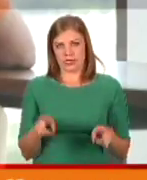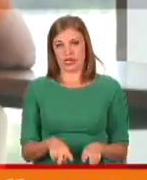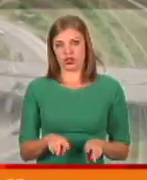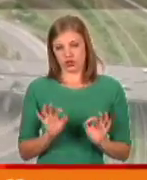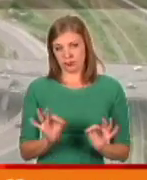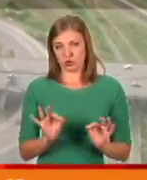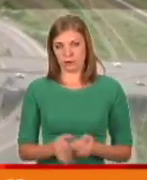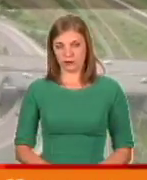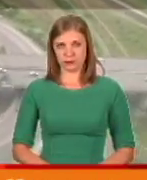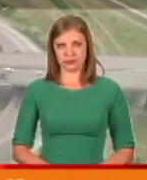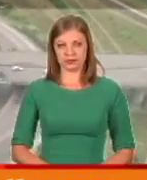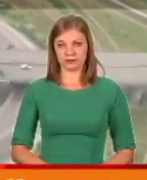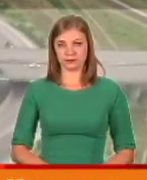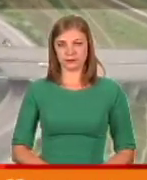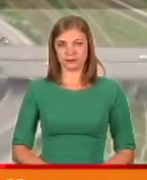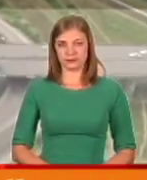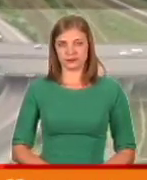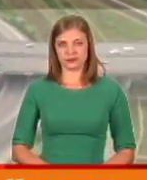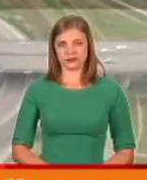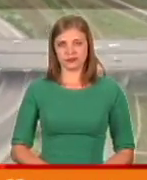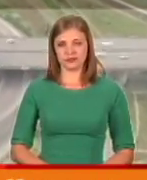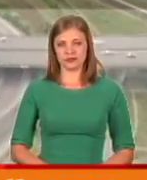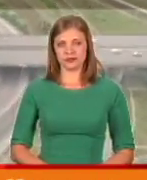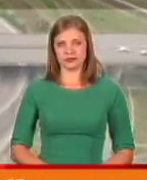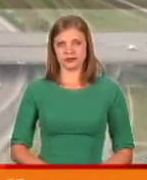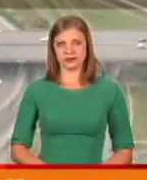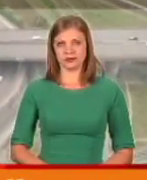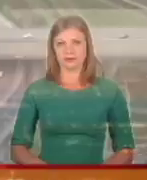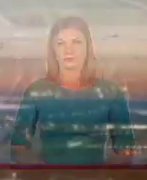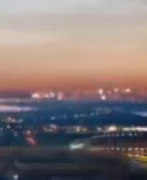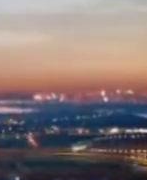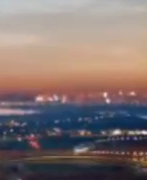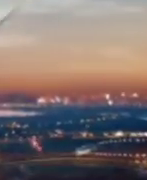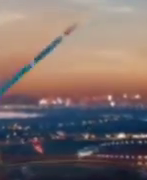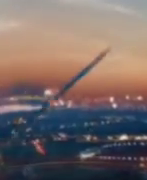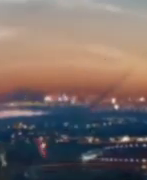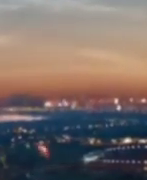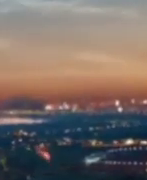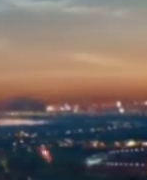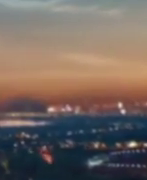Ольга Кучер, Сергій Сивко, Євген Лук'янов та Денис Ярошенко. Програма «Вікна» СТБ.